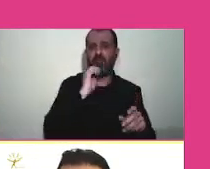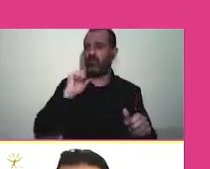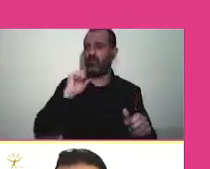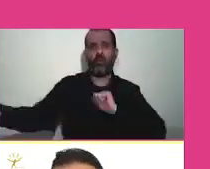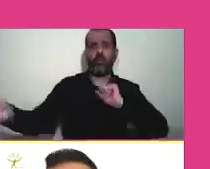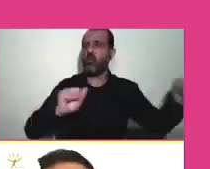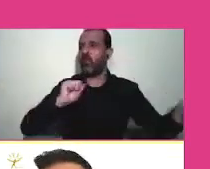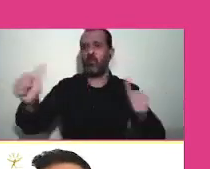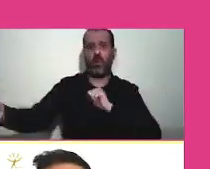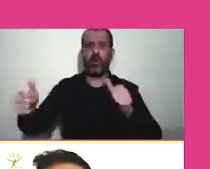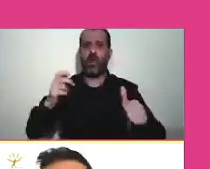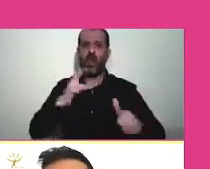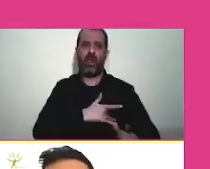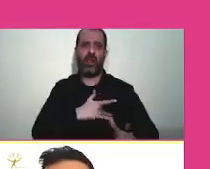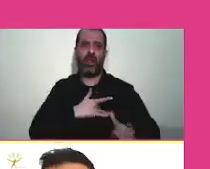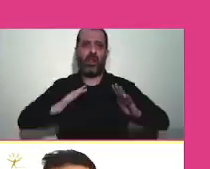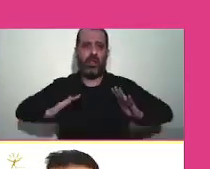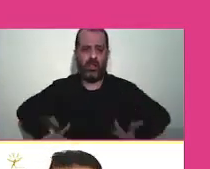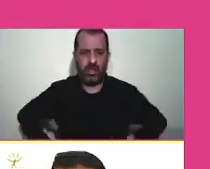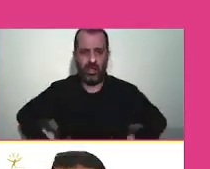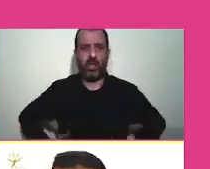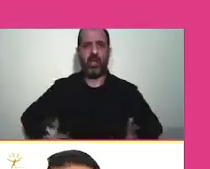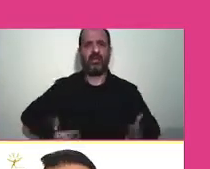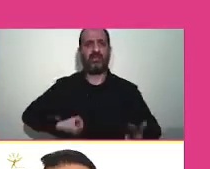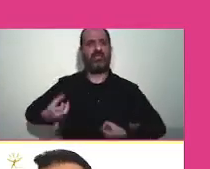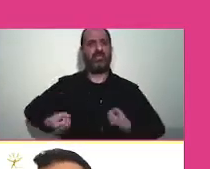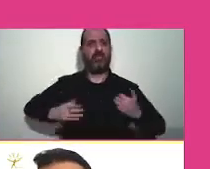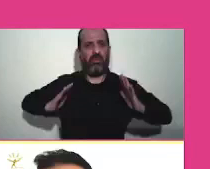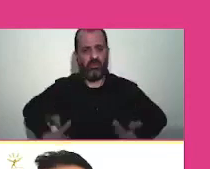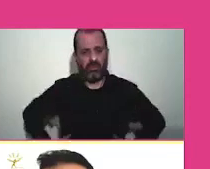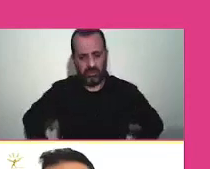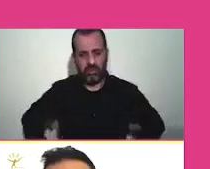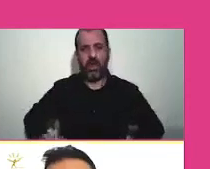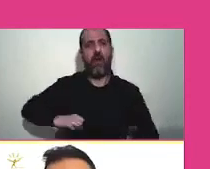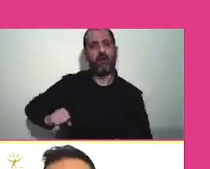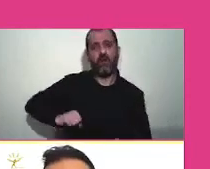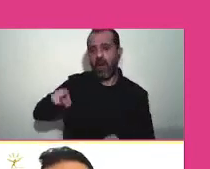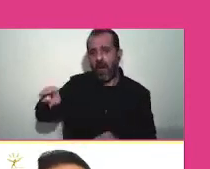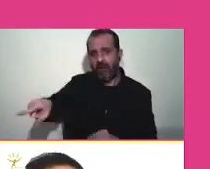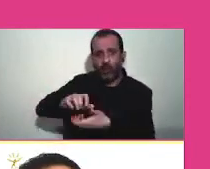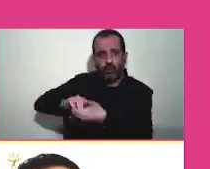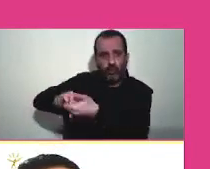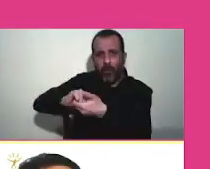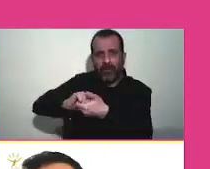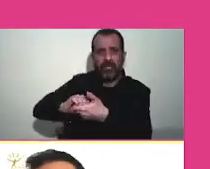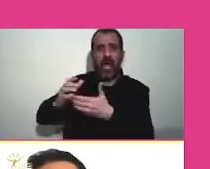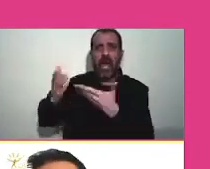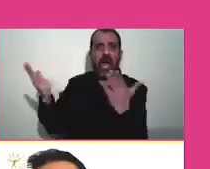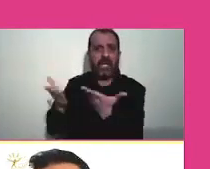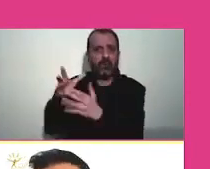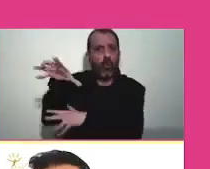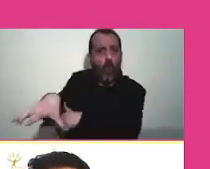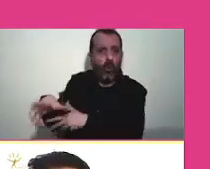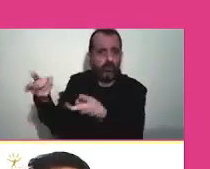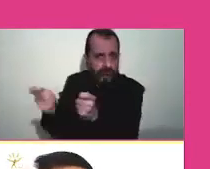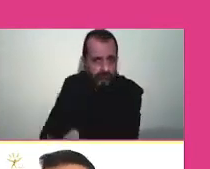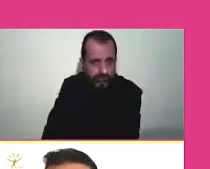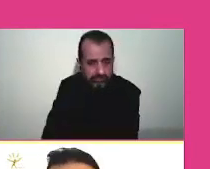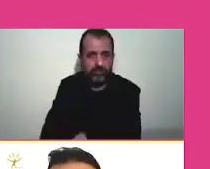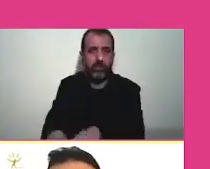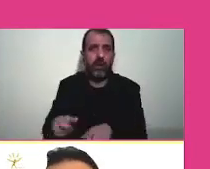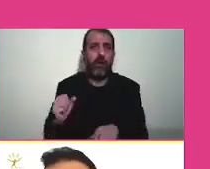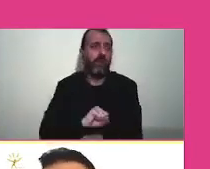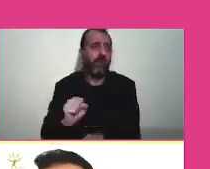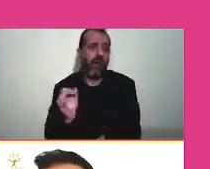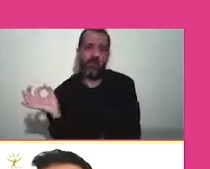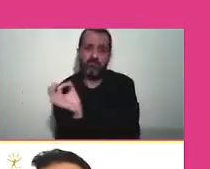και συναισθηματικά. Υπήρξε όμως και ο φόβος για το κλείσιμο δομών, ο φόβος νόσησης ή απώλειας φροντιστών. Οπότε εδώ